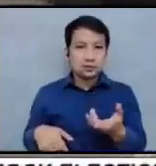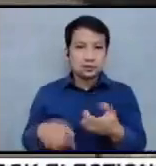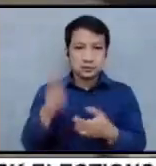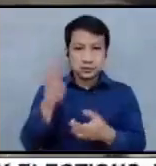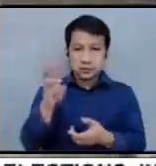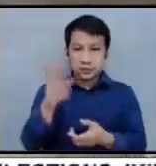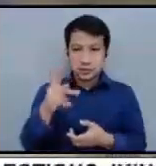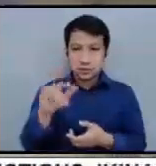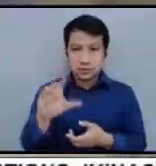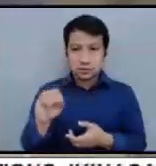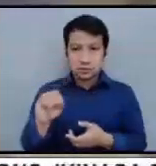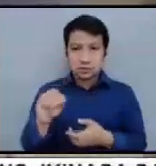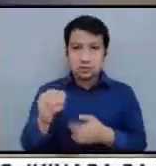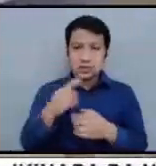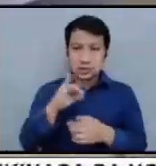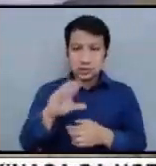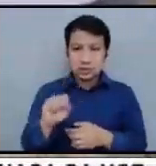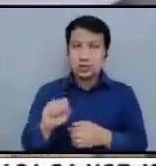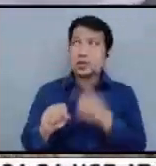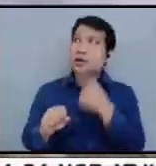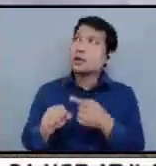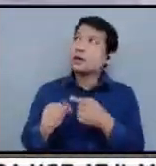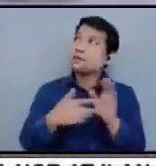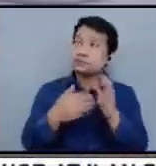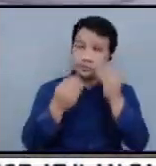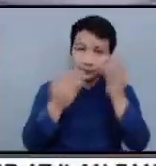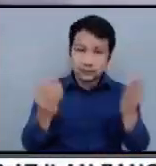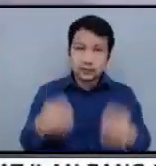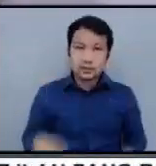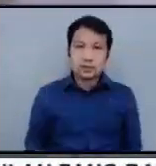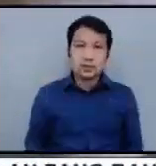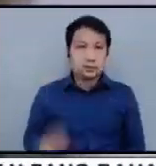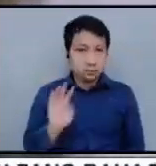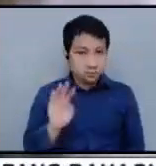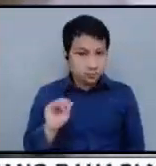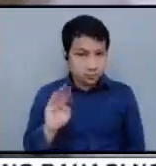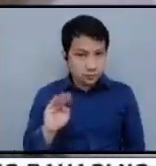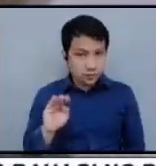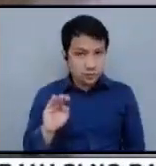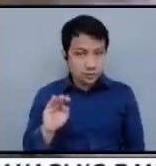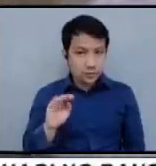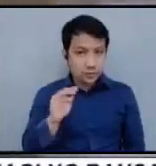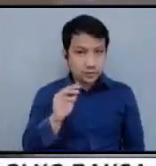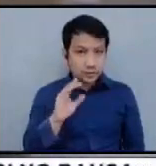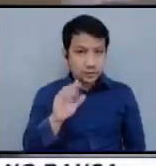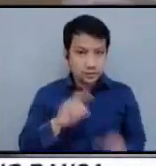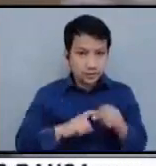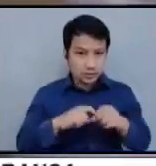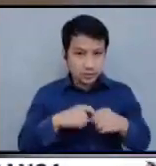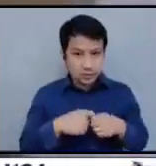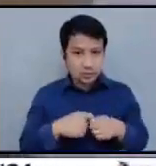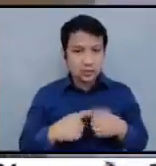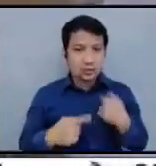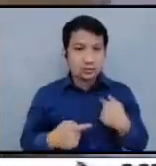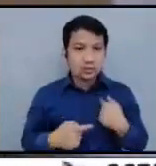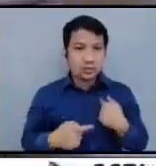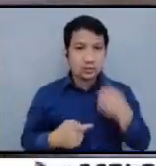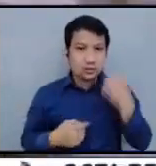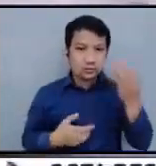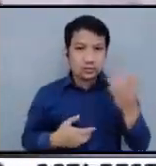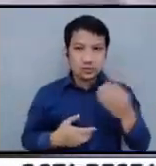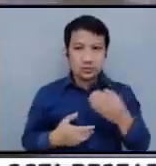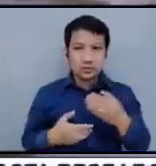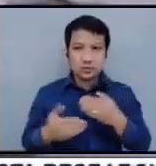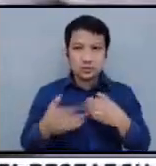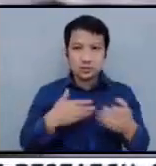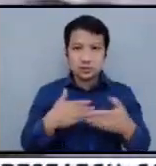rice. Then we have 4 tins of canned tuna, then 2 tins of canned sardines, and